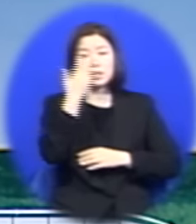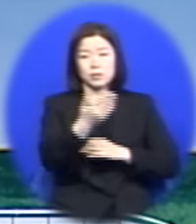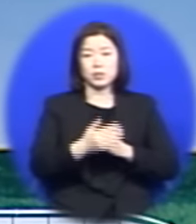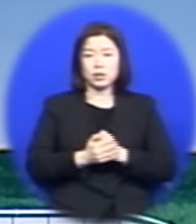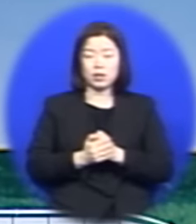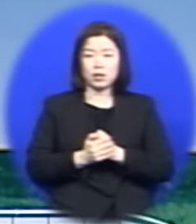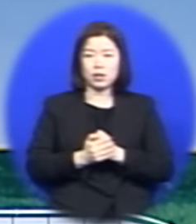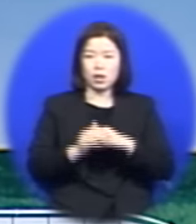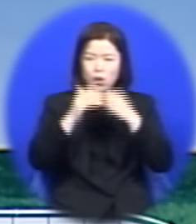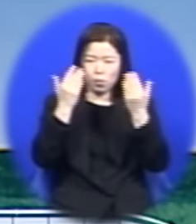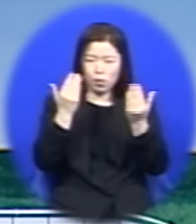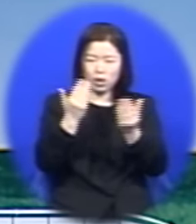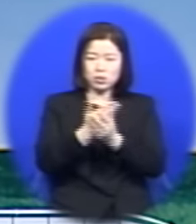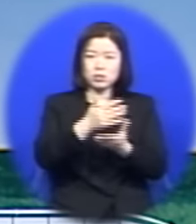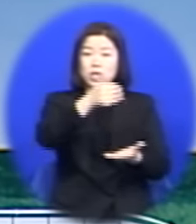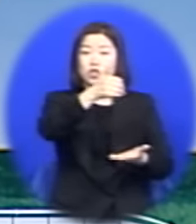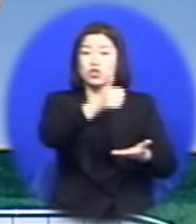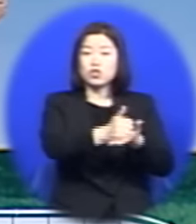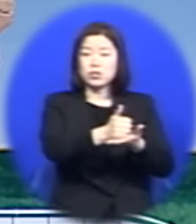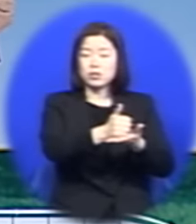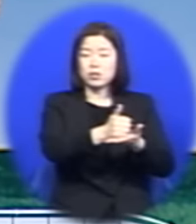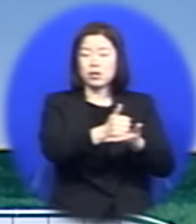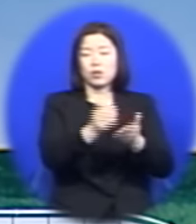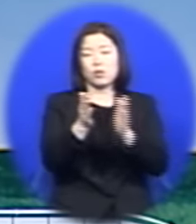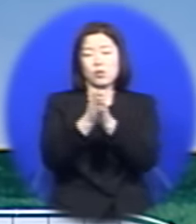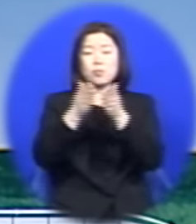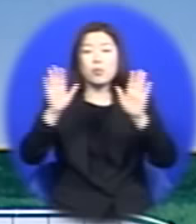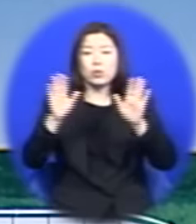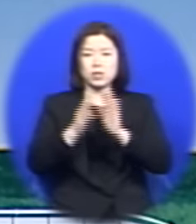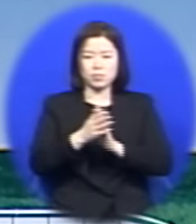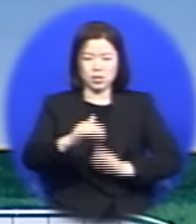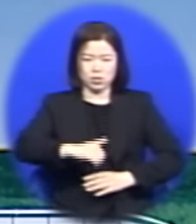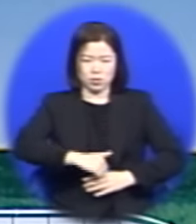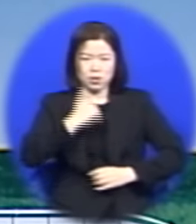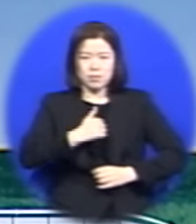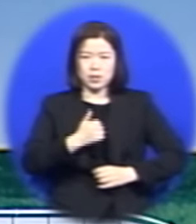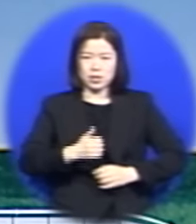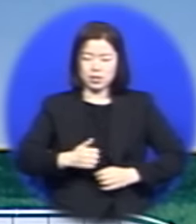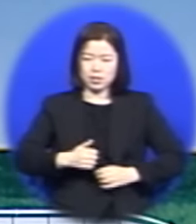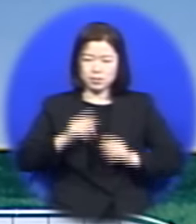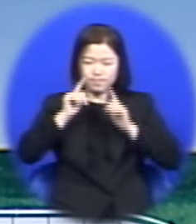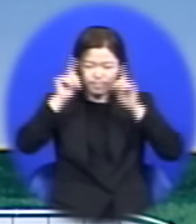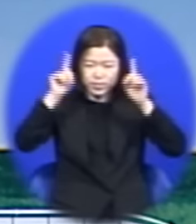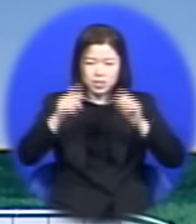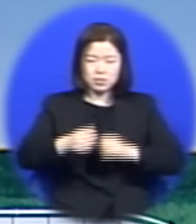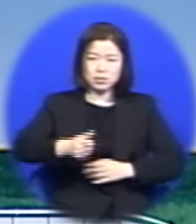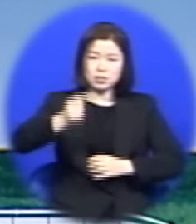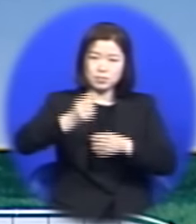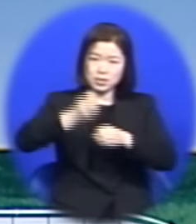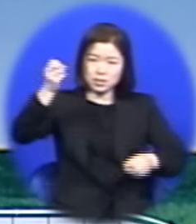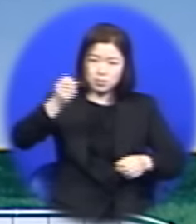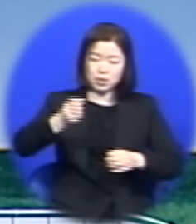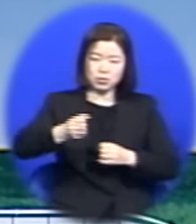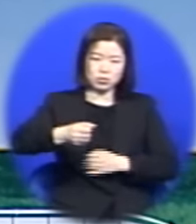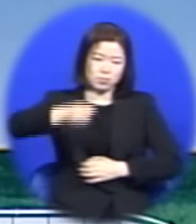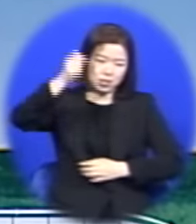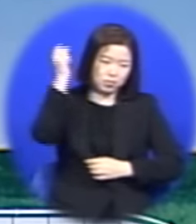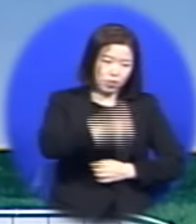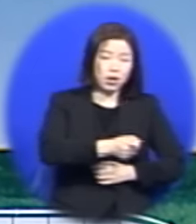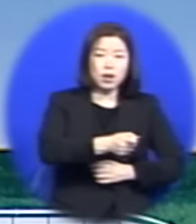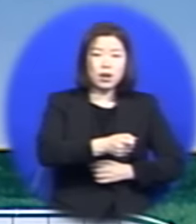완전히 주인공은 모세입니다. 화를 내면서 그냥 노기를 띠고 지팡이를 들고 반석을